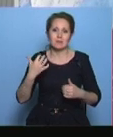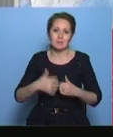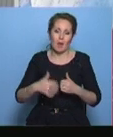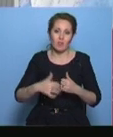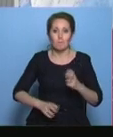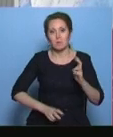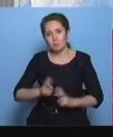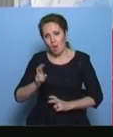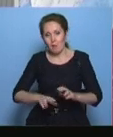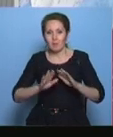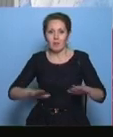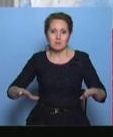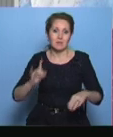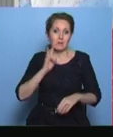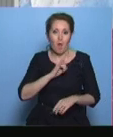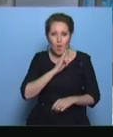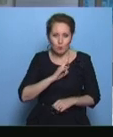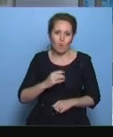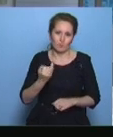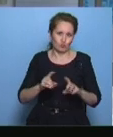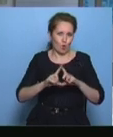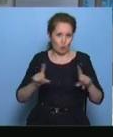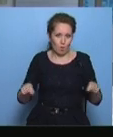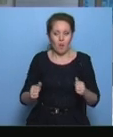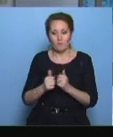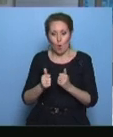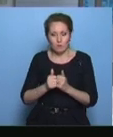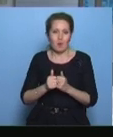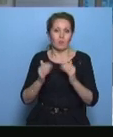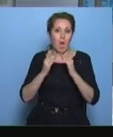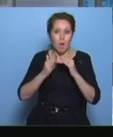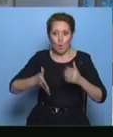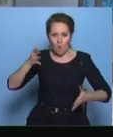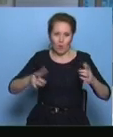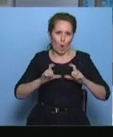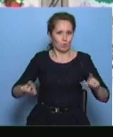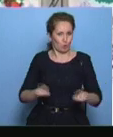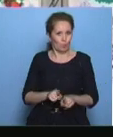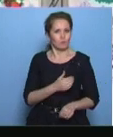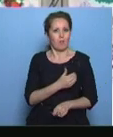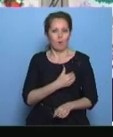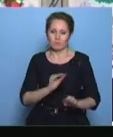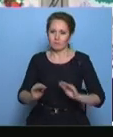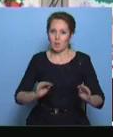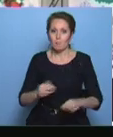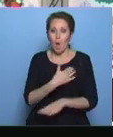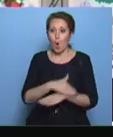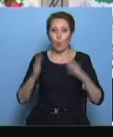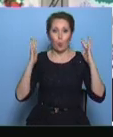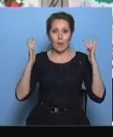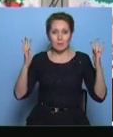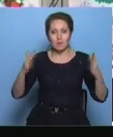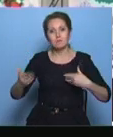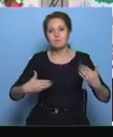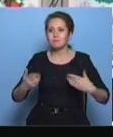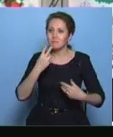в стороне и жители города. Возле своих домов тоже лепят новогодние фантазии. Когда идешь по улице, уже намного красивее,